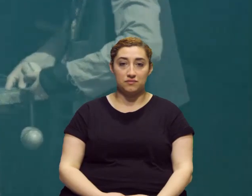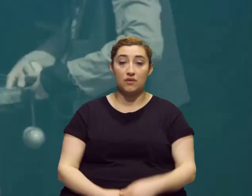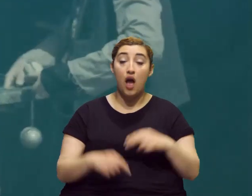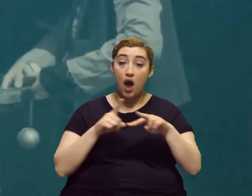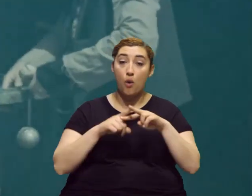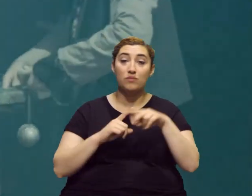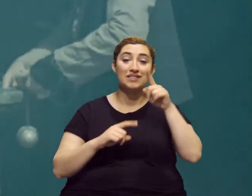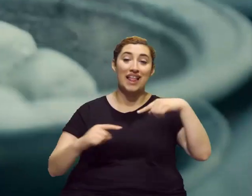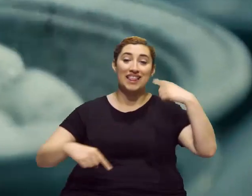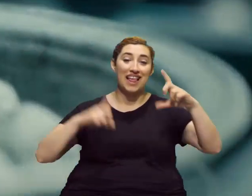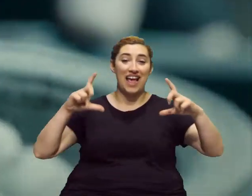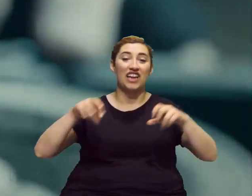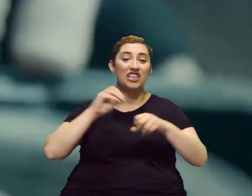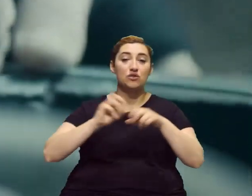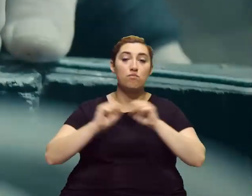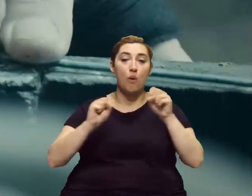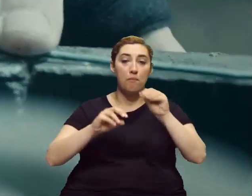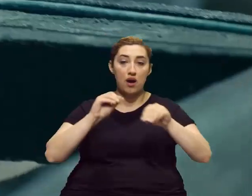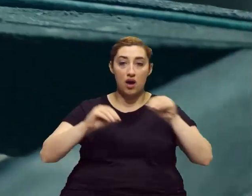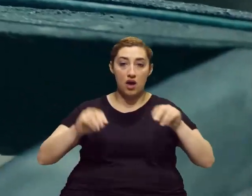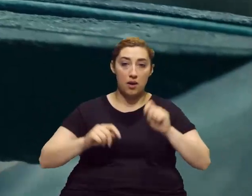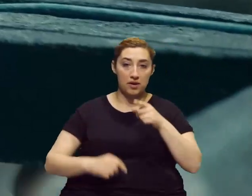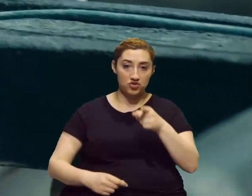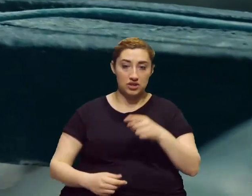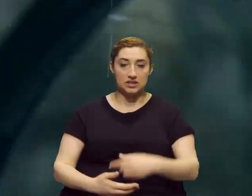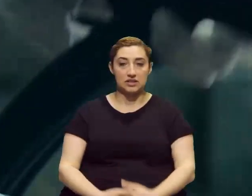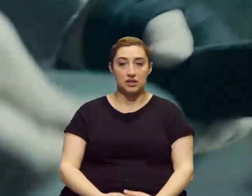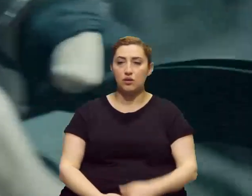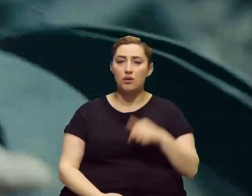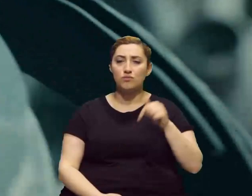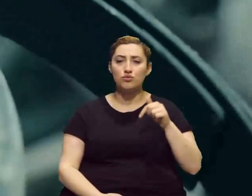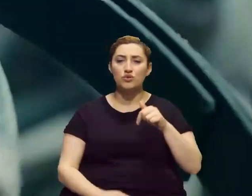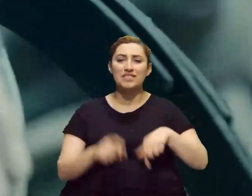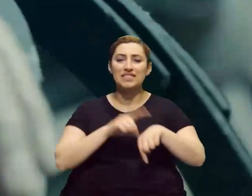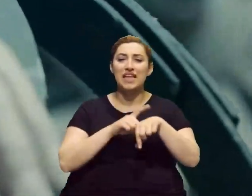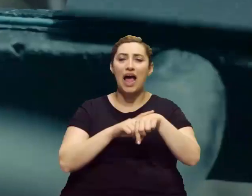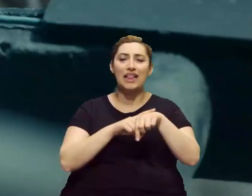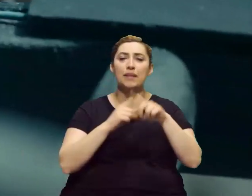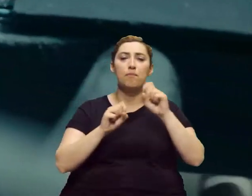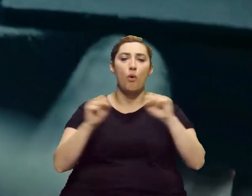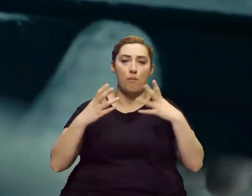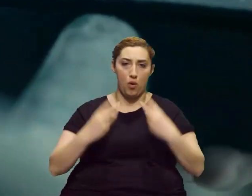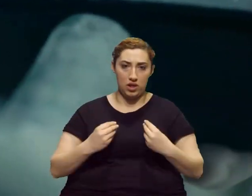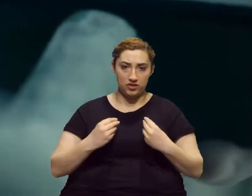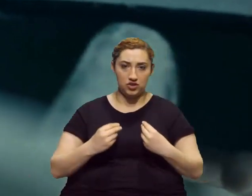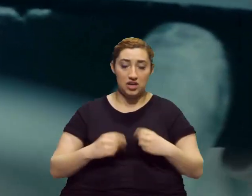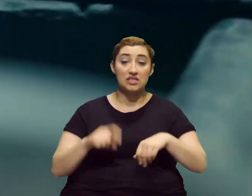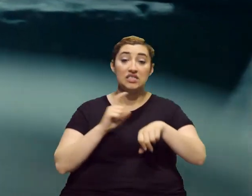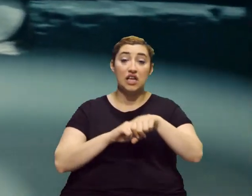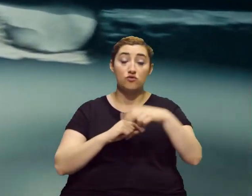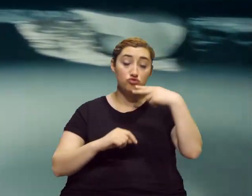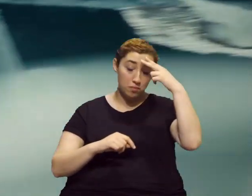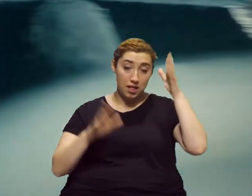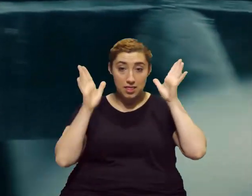Agop, sen tekerleğin içine bombaları yerleştireceksin. Bu saatli bir bomba olacak. Saati